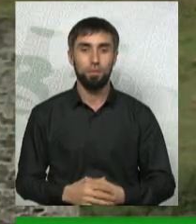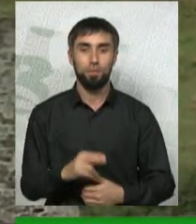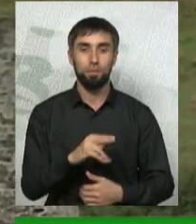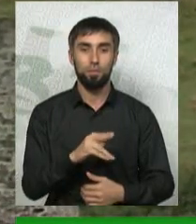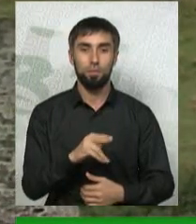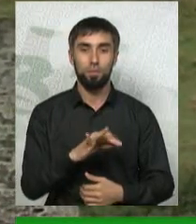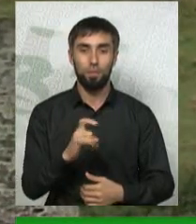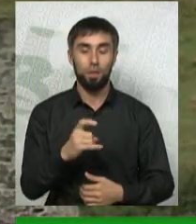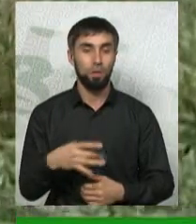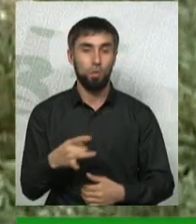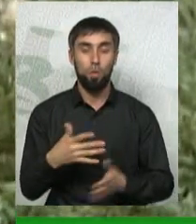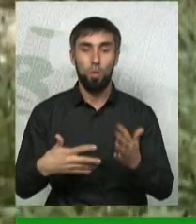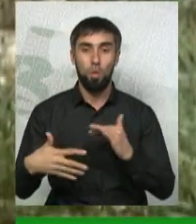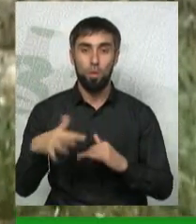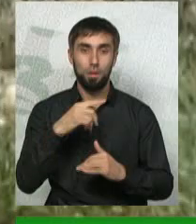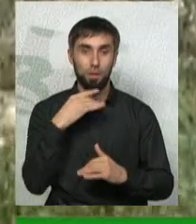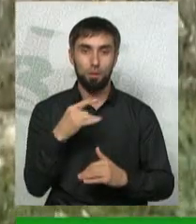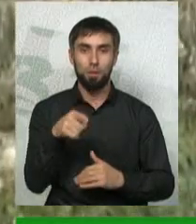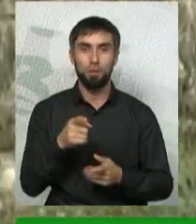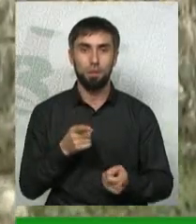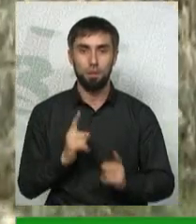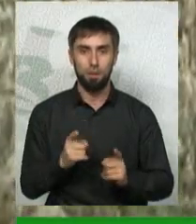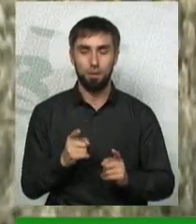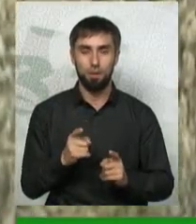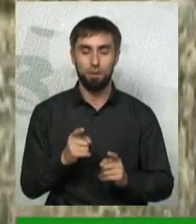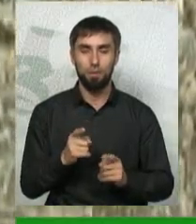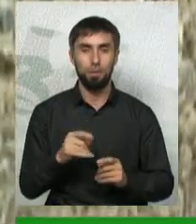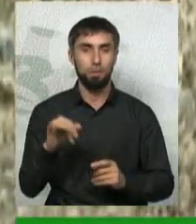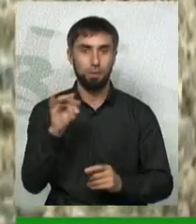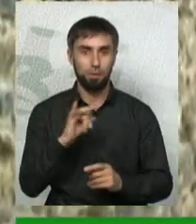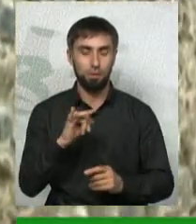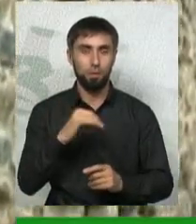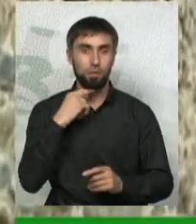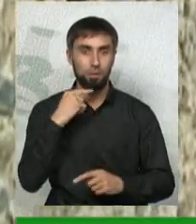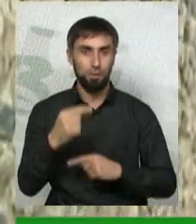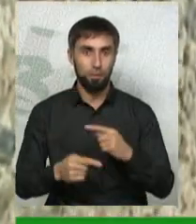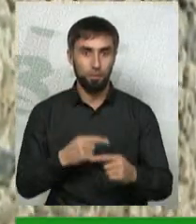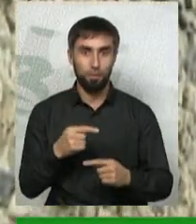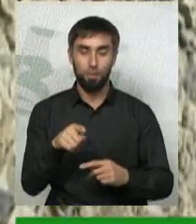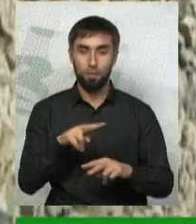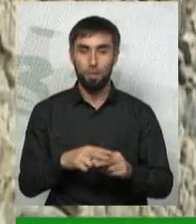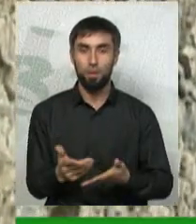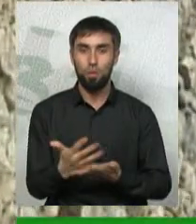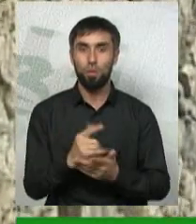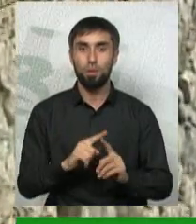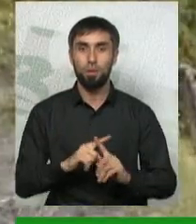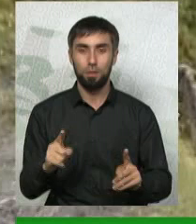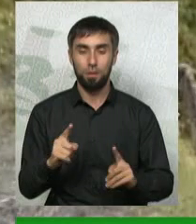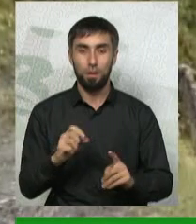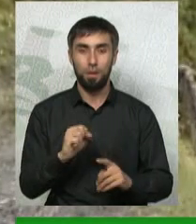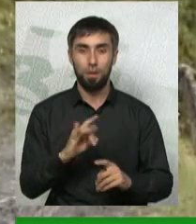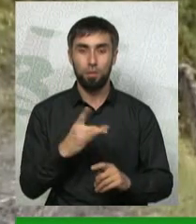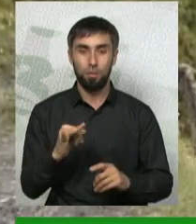Жайрасский район, Горная Ингушетия являются настоящим кладезем истории ингушского народа. Здесь собраны уникальные